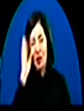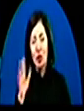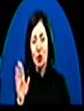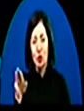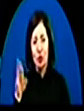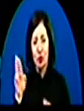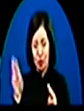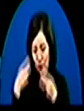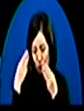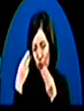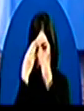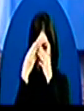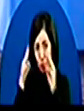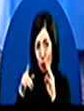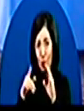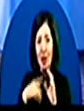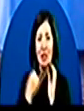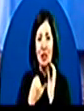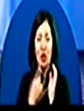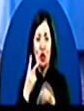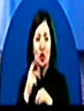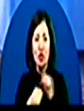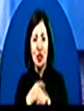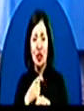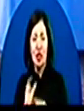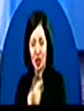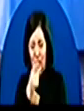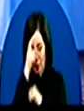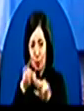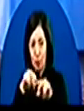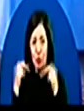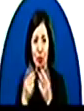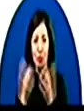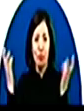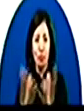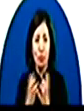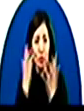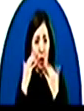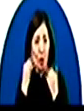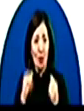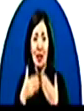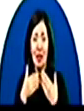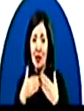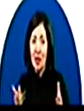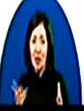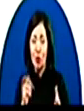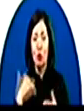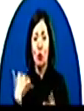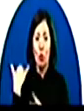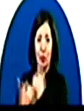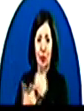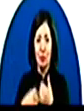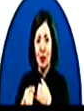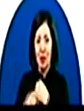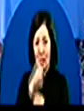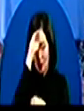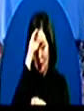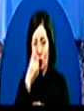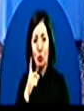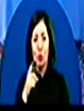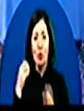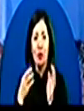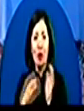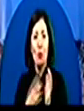үндэсний их сургуулиас 62 дахь жилдээ эрдмийн чуулганыг зохион байгууллаа. Жил бүр зохион байгуулдаг эрдмийн чуулганы нээлтээр уламжлалт ангаах ухааны 108